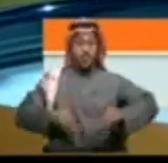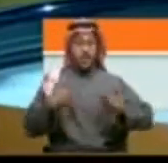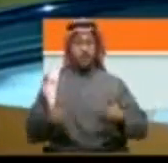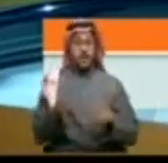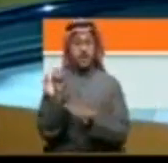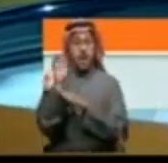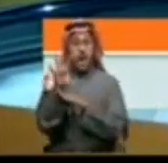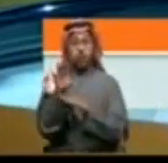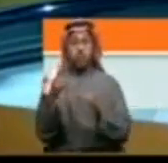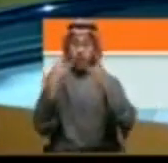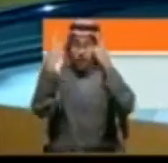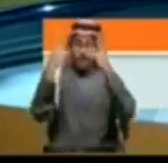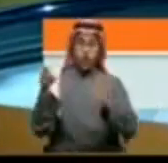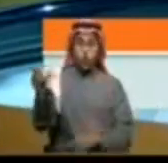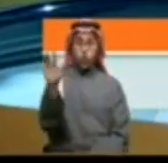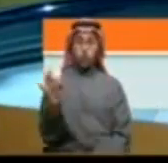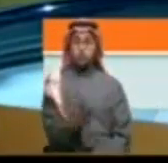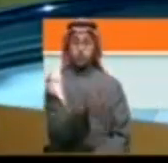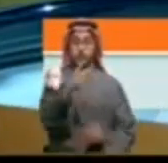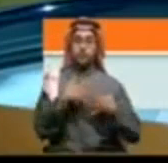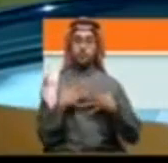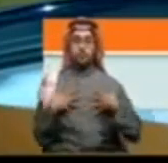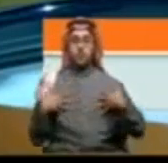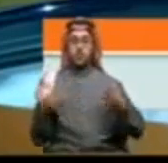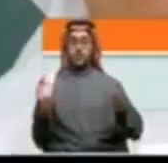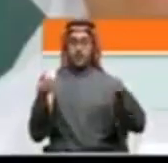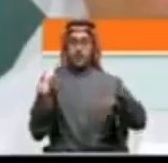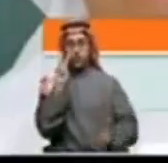أرقى منتجاتها لسكان المدن وزائريها.